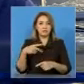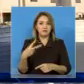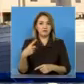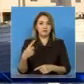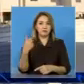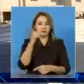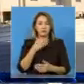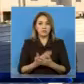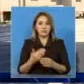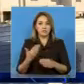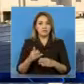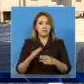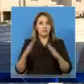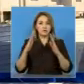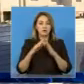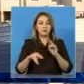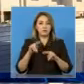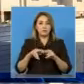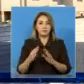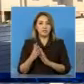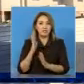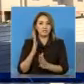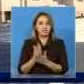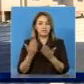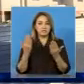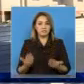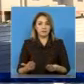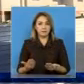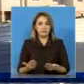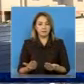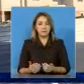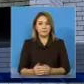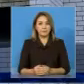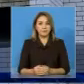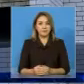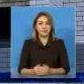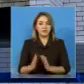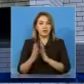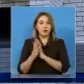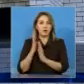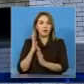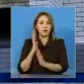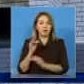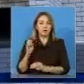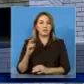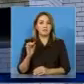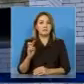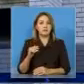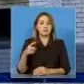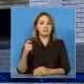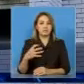год. Этот дом будет строиться для очередников. Сейчас на данный момент очередь по Алгинскому району